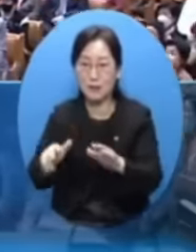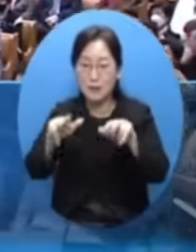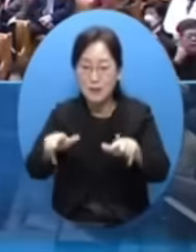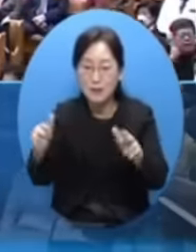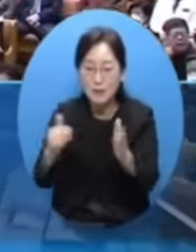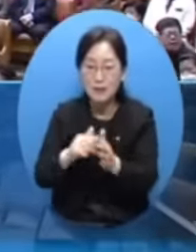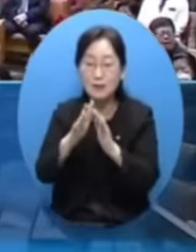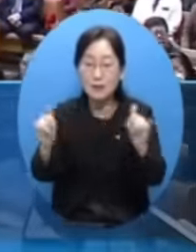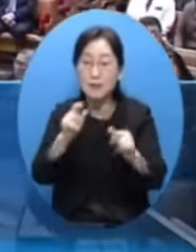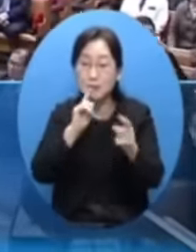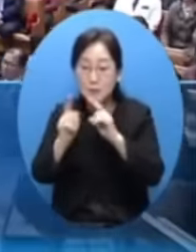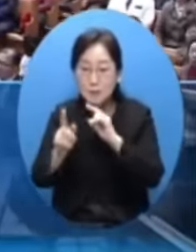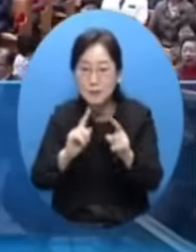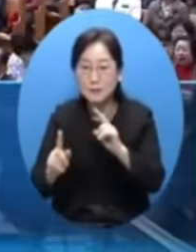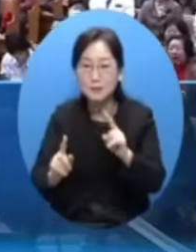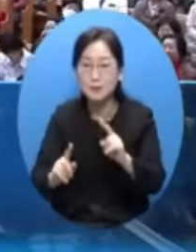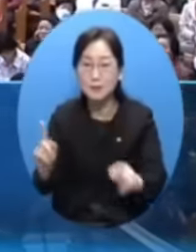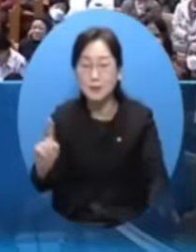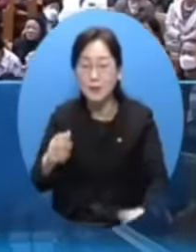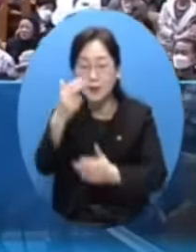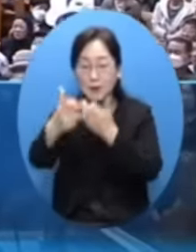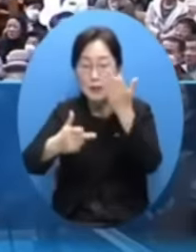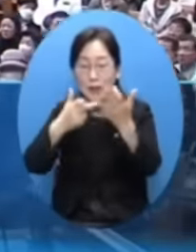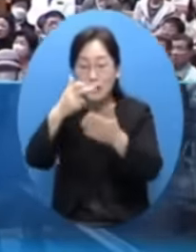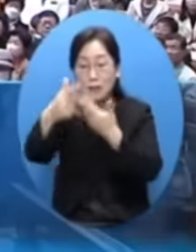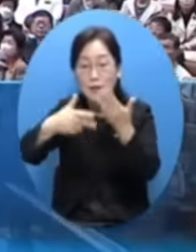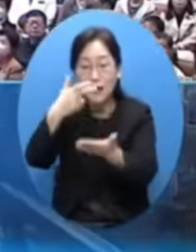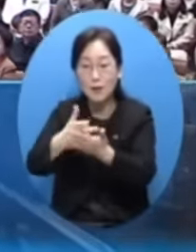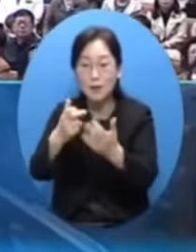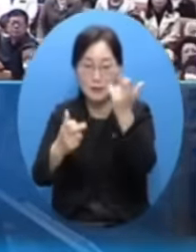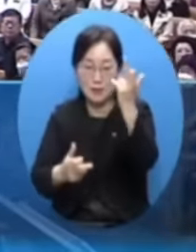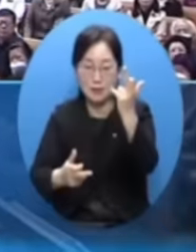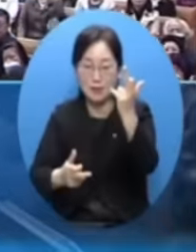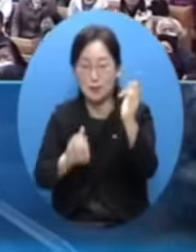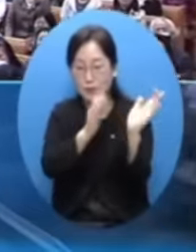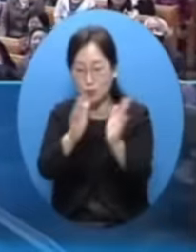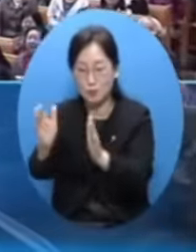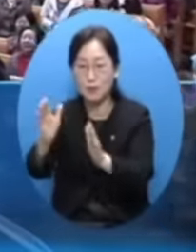사람들이 이르기를 야훼의 산에서 준비되리라 하더라.